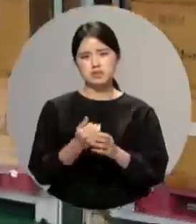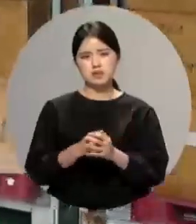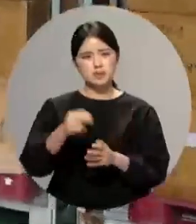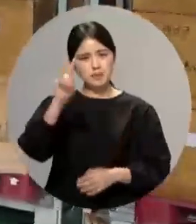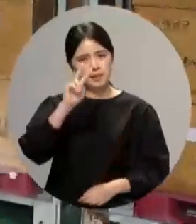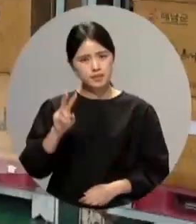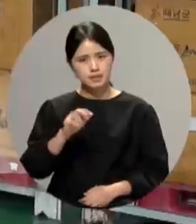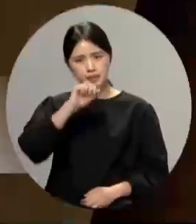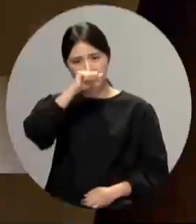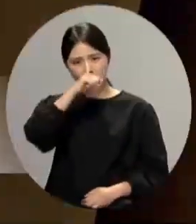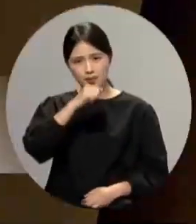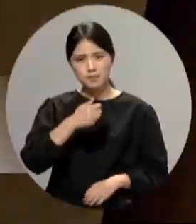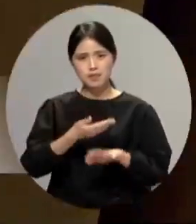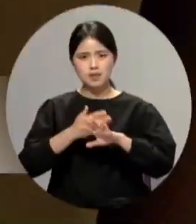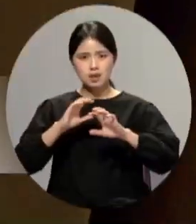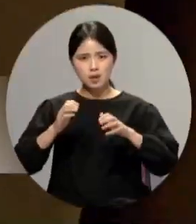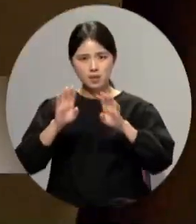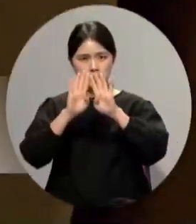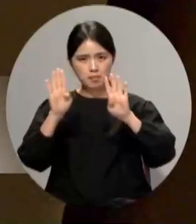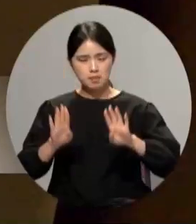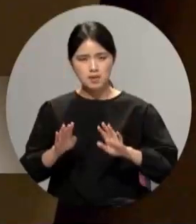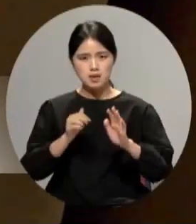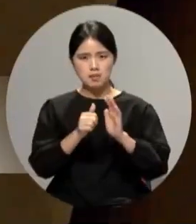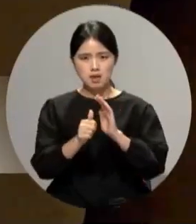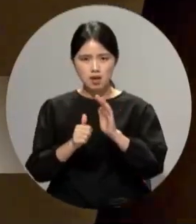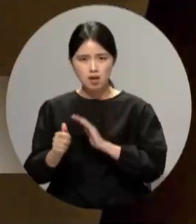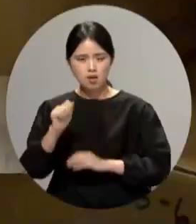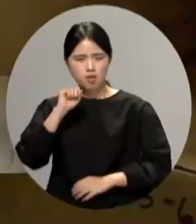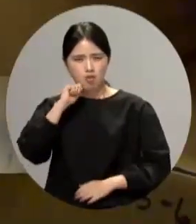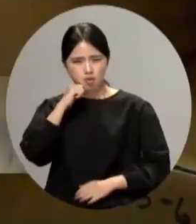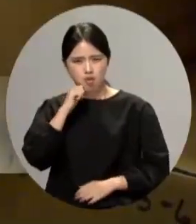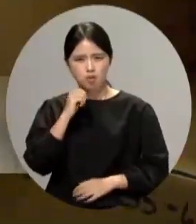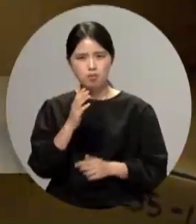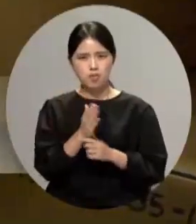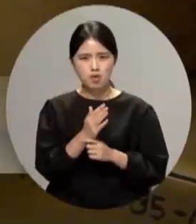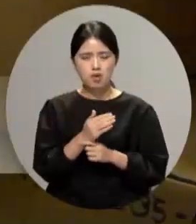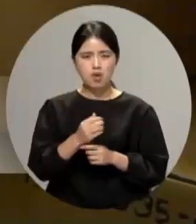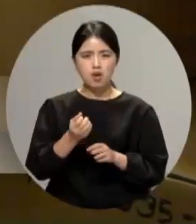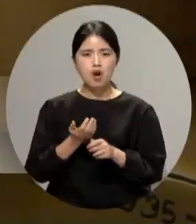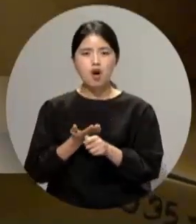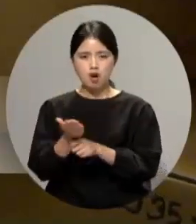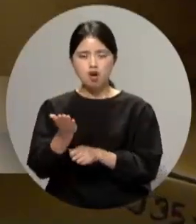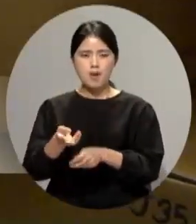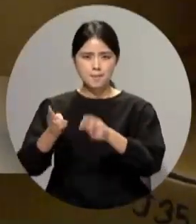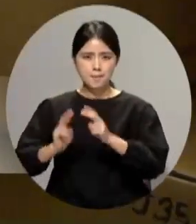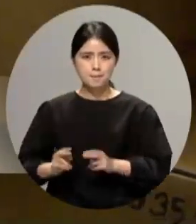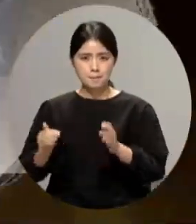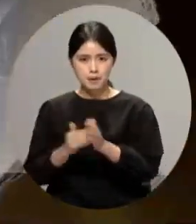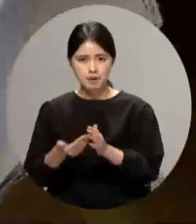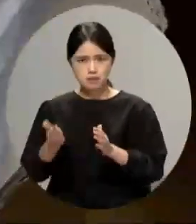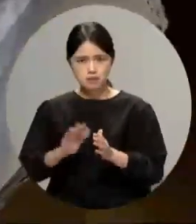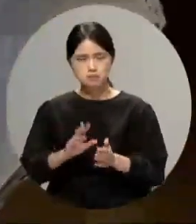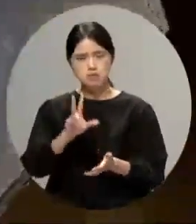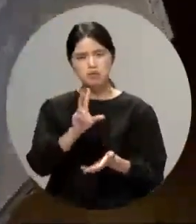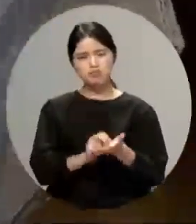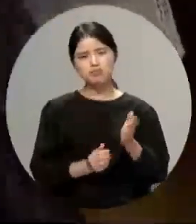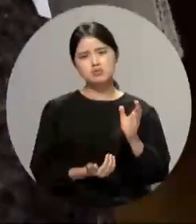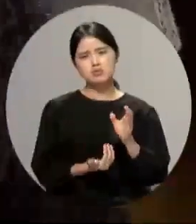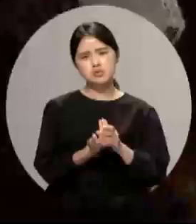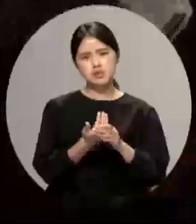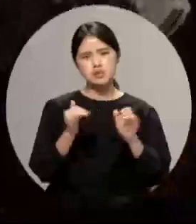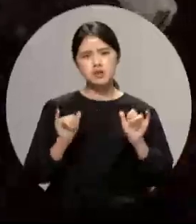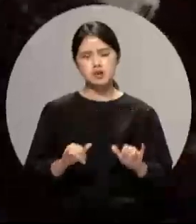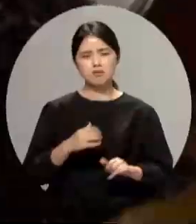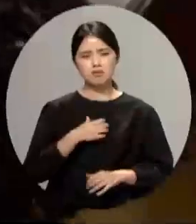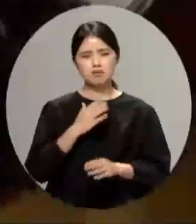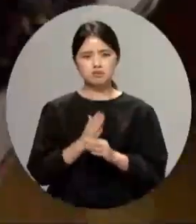베트남과 대만 등 해외 박람회를 쫓아다니며 어렵사리 수산물을 수출하기로 계약을 맺었지만 차질이 생기지 않을까 우려가